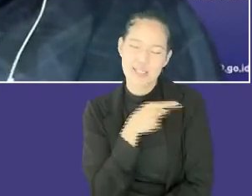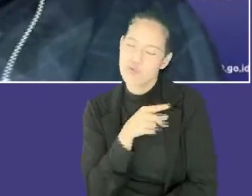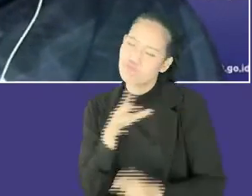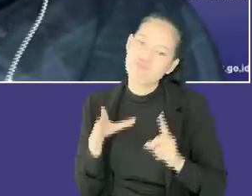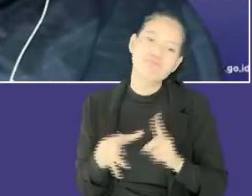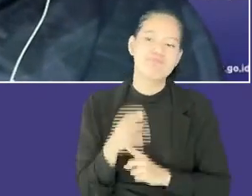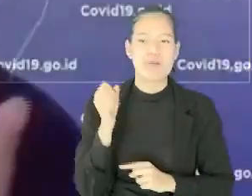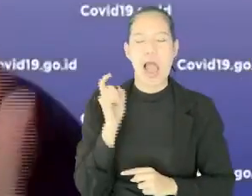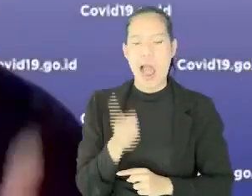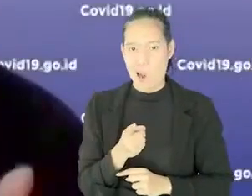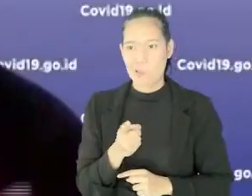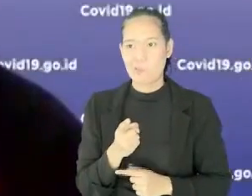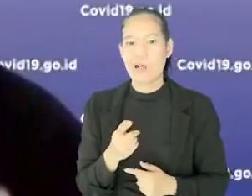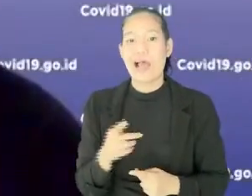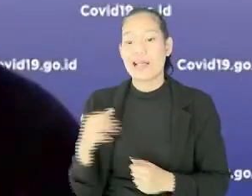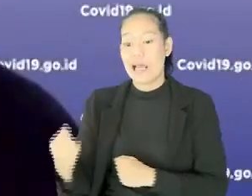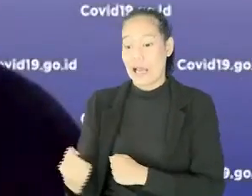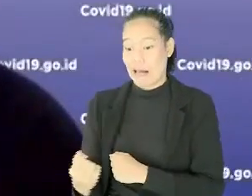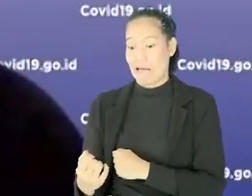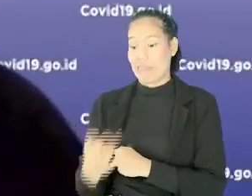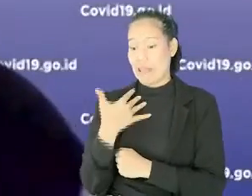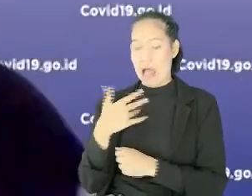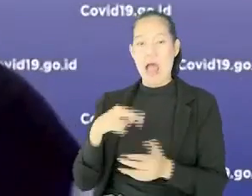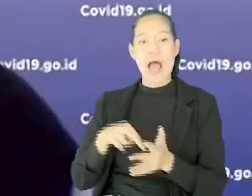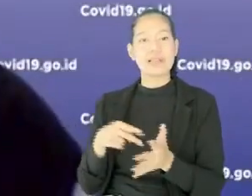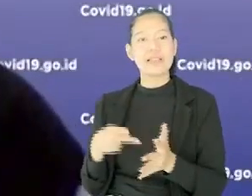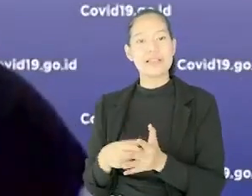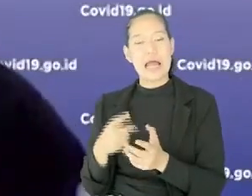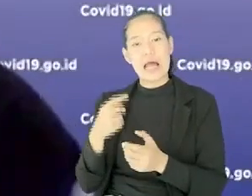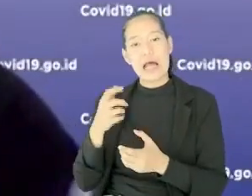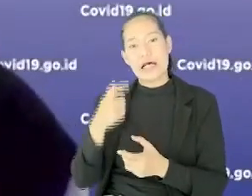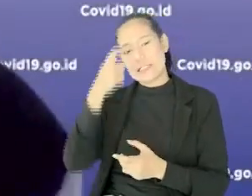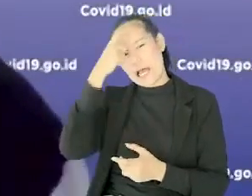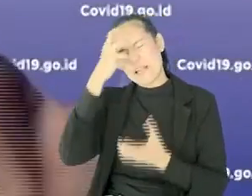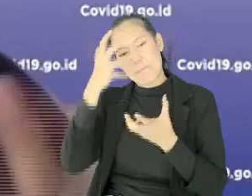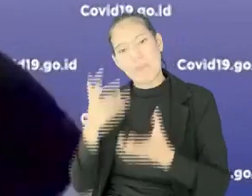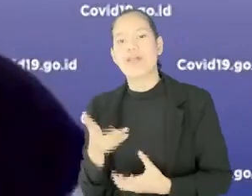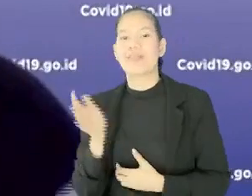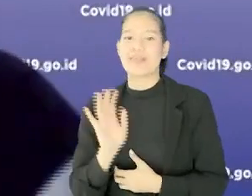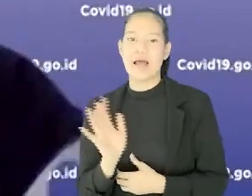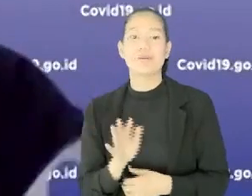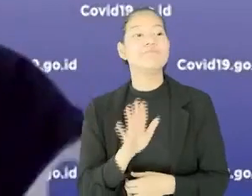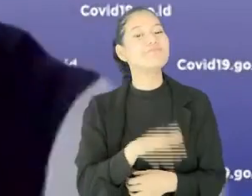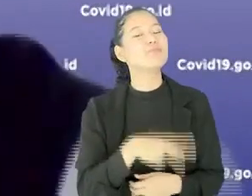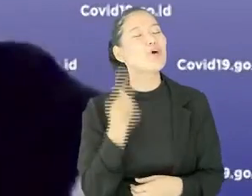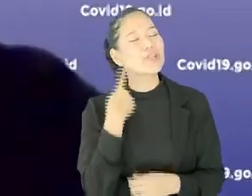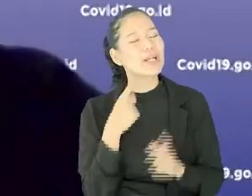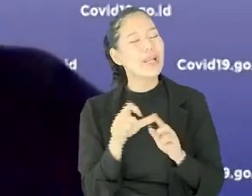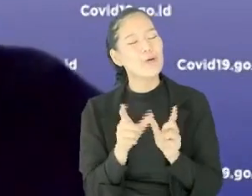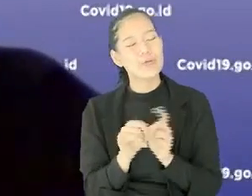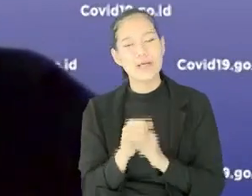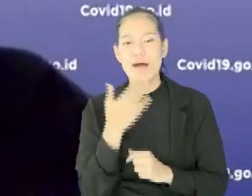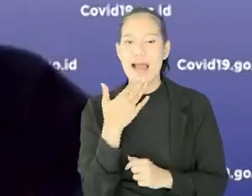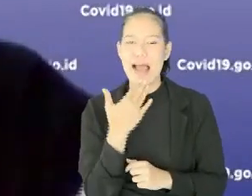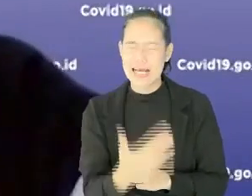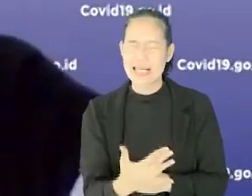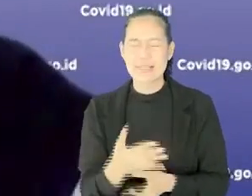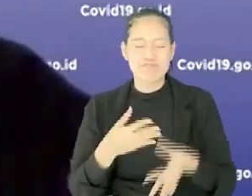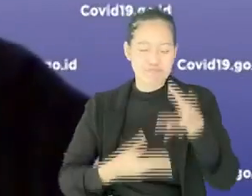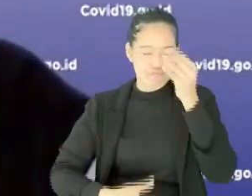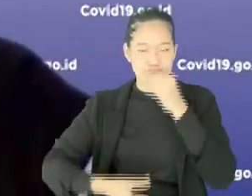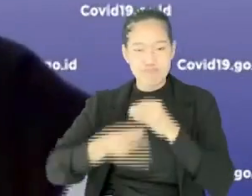supaya Kalaupun sampai kita kena tidak perlu berat dan tidak perlu sampai betul Rumah Sakit Dokter kami terima kasih banyak hari ini